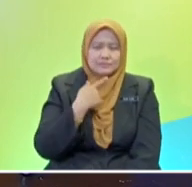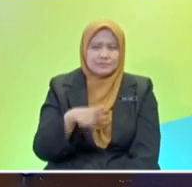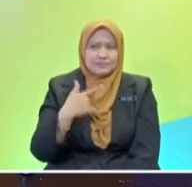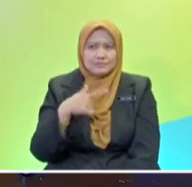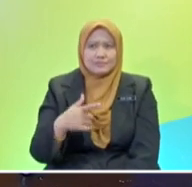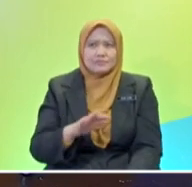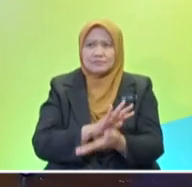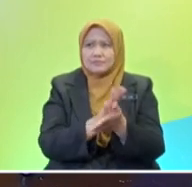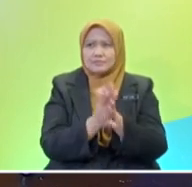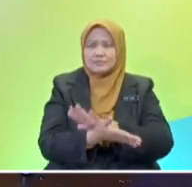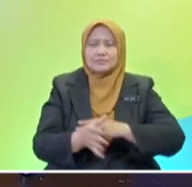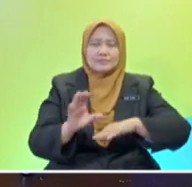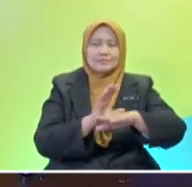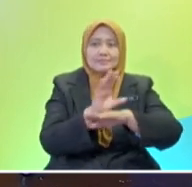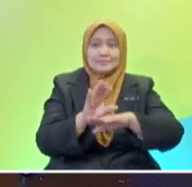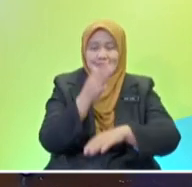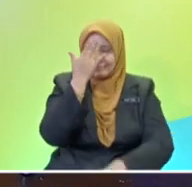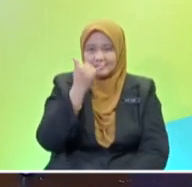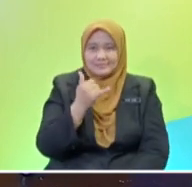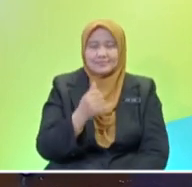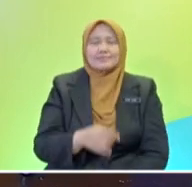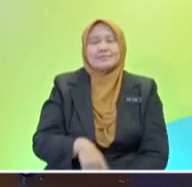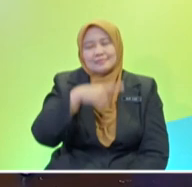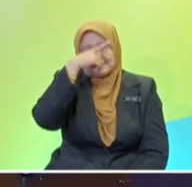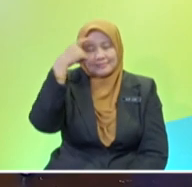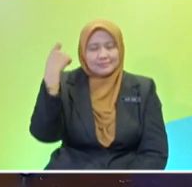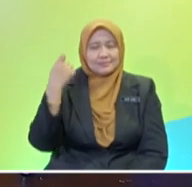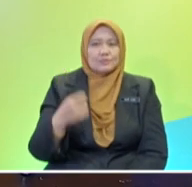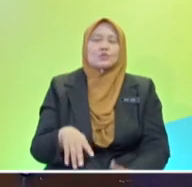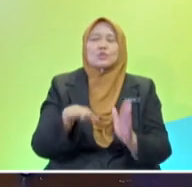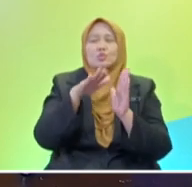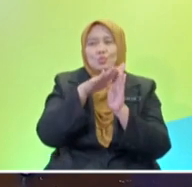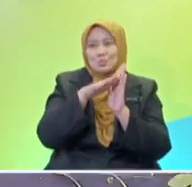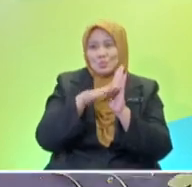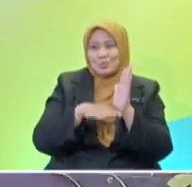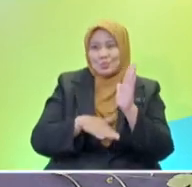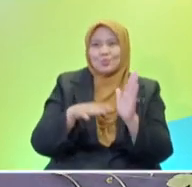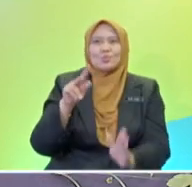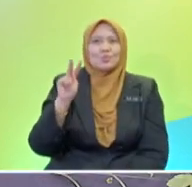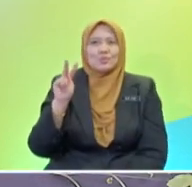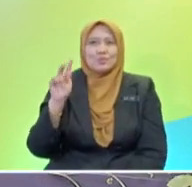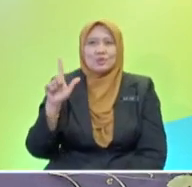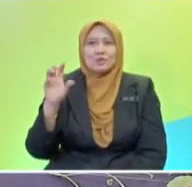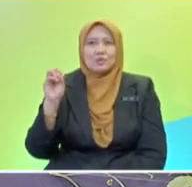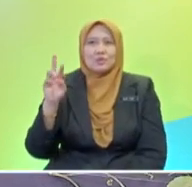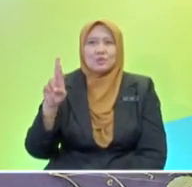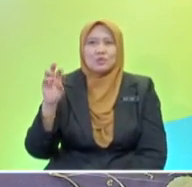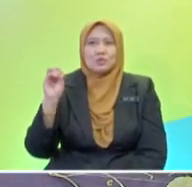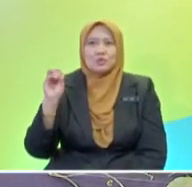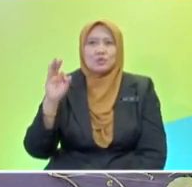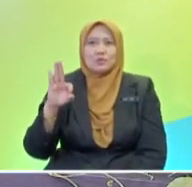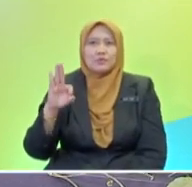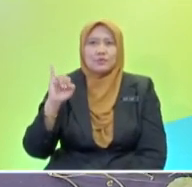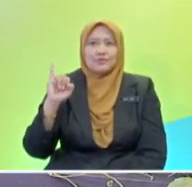daun tu kenapa? Kekurangan klorofil. Klorofil. Oh, betul lah Daud. Pandai. Ha. Daud. Sorry, cikgu terpanggil